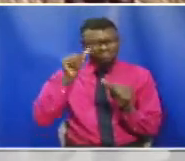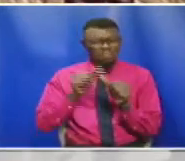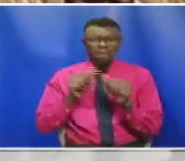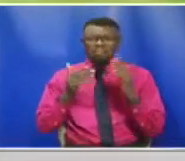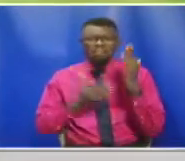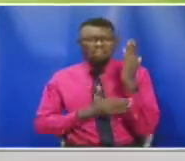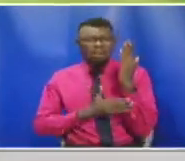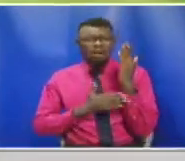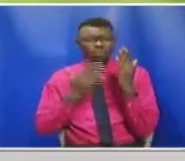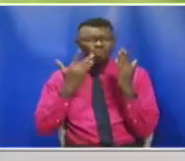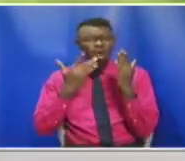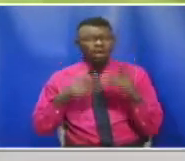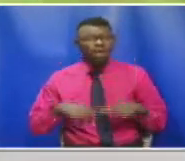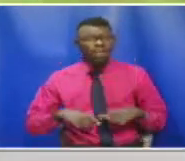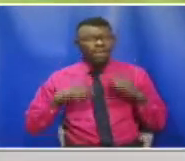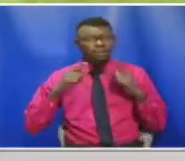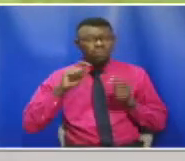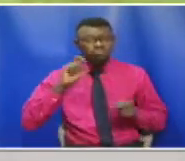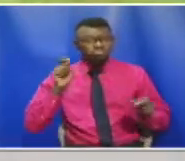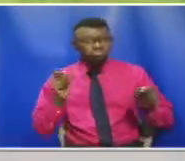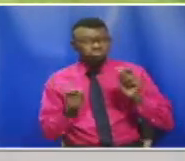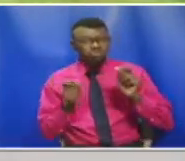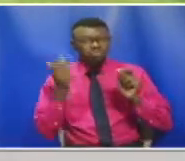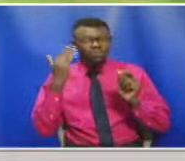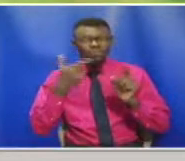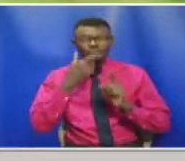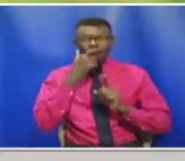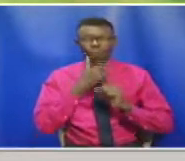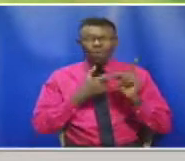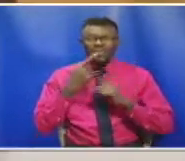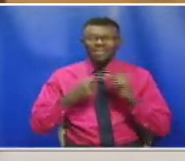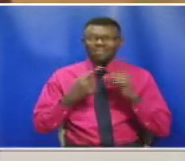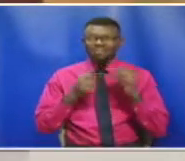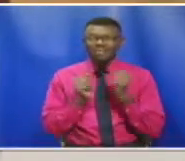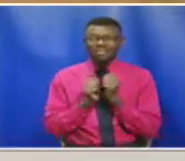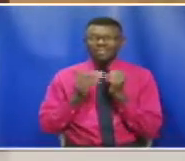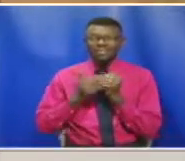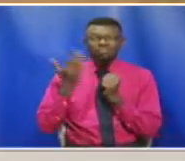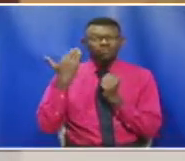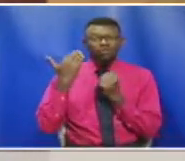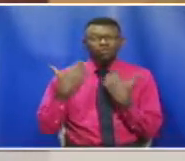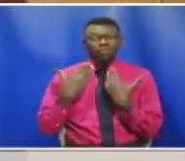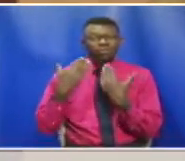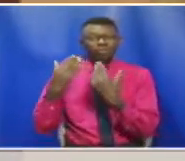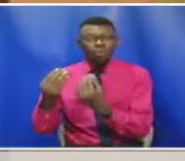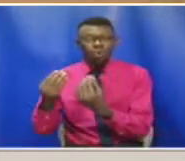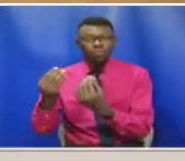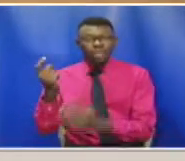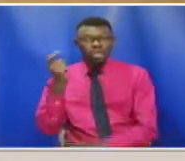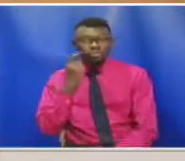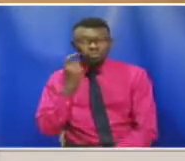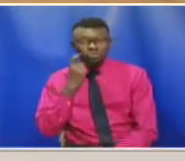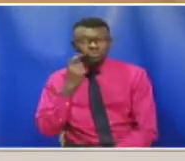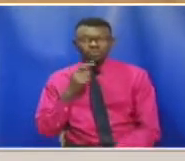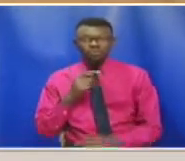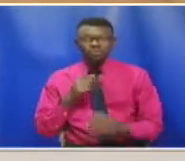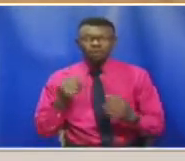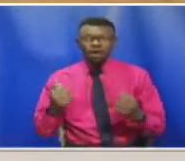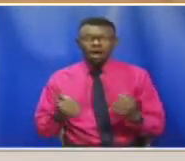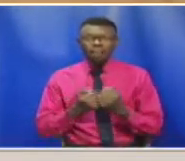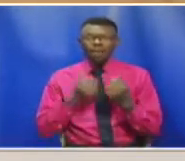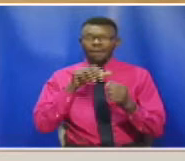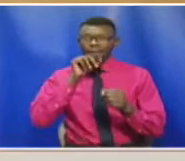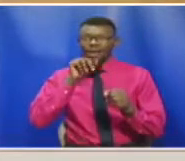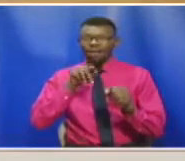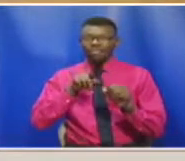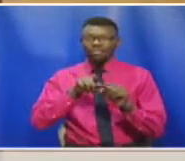life permanently. She was only 19. She recalls she was headed to a nearby shop when she was accosted by her